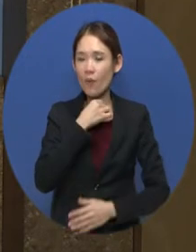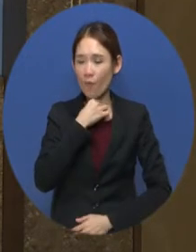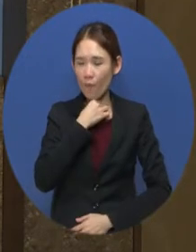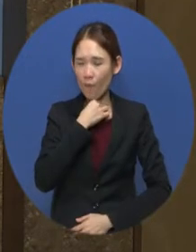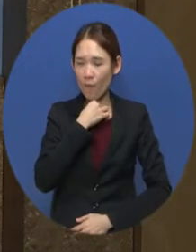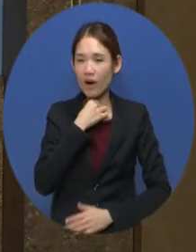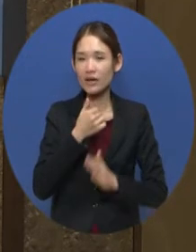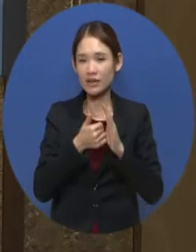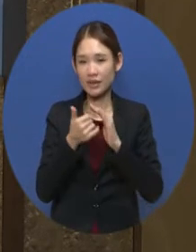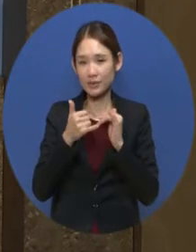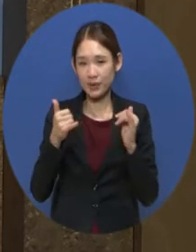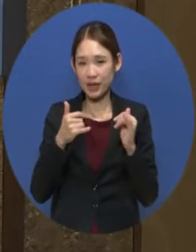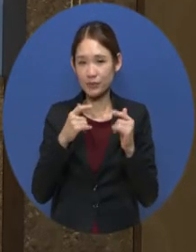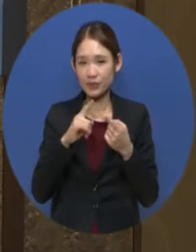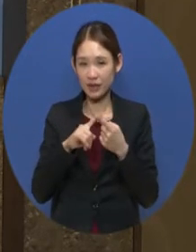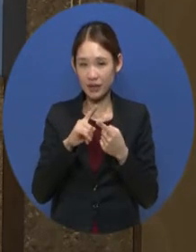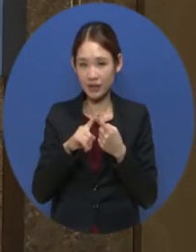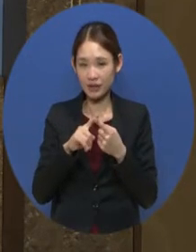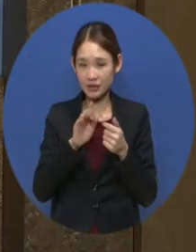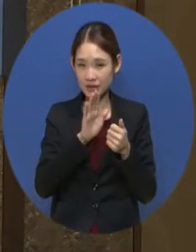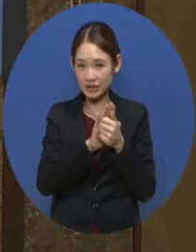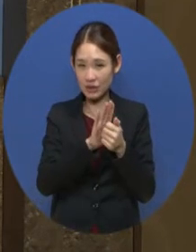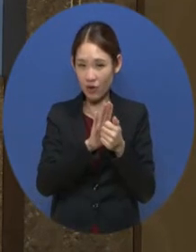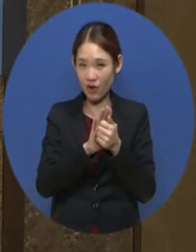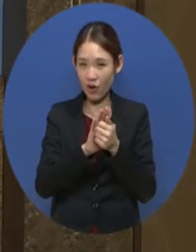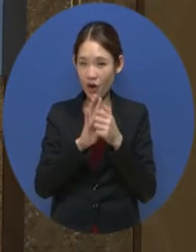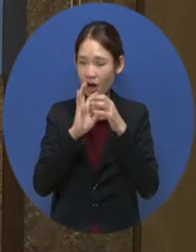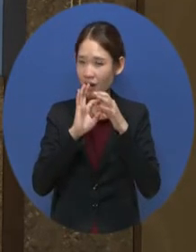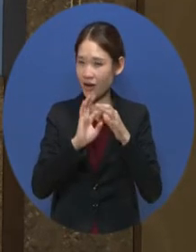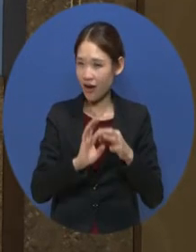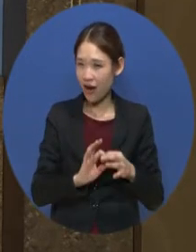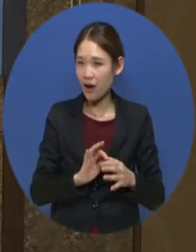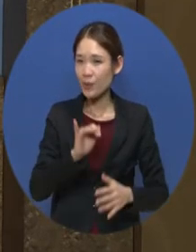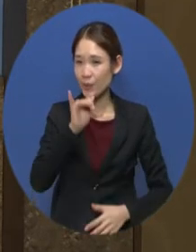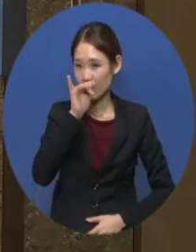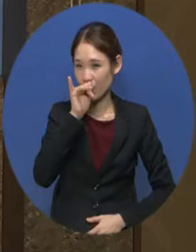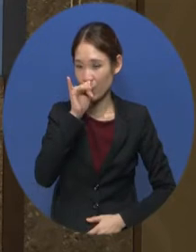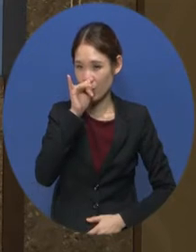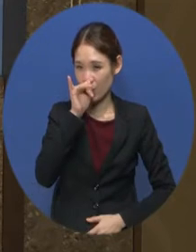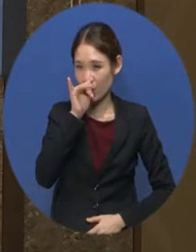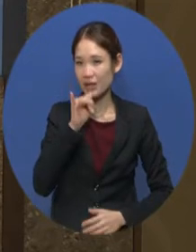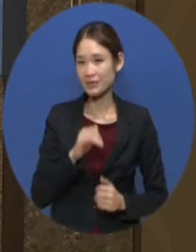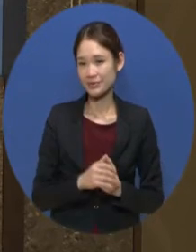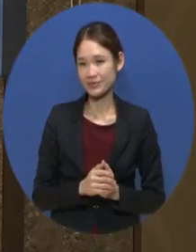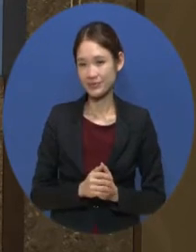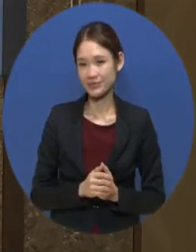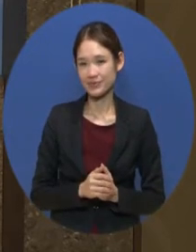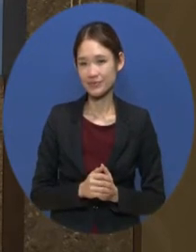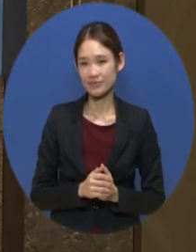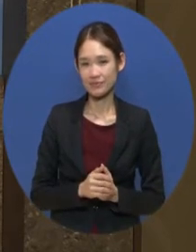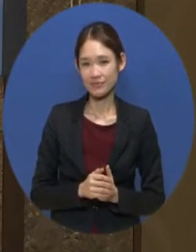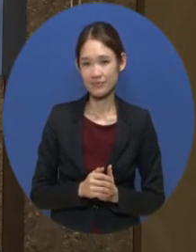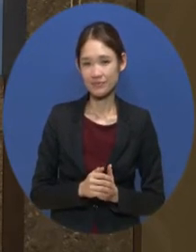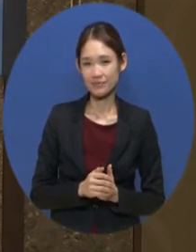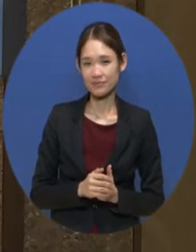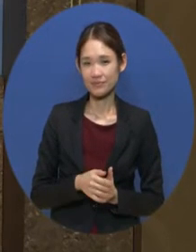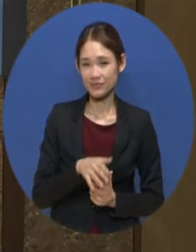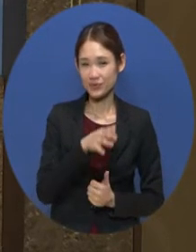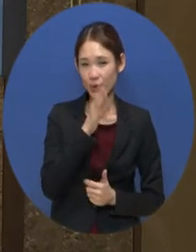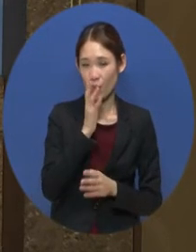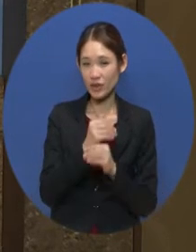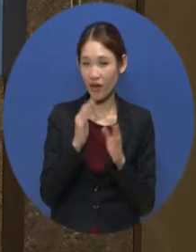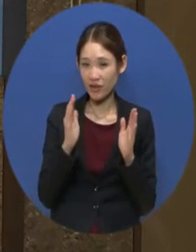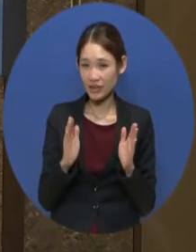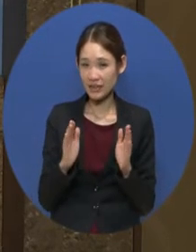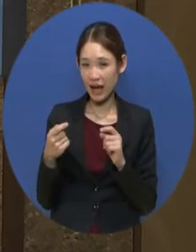취업을 희망하시는 분들에 대한 지원을 아낌없이 하고 있습니다. 이제 노년기에